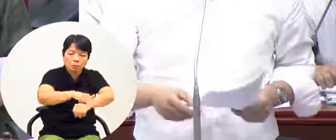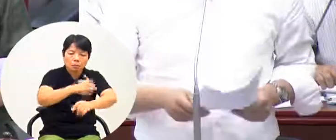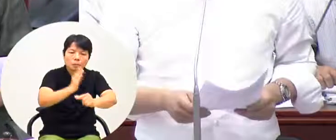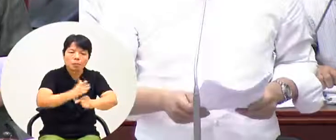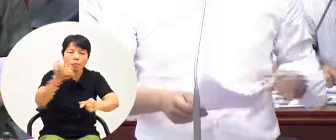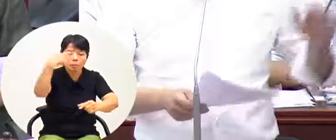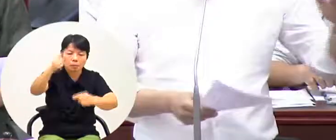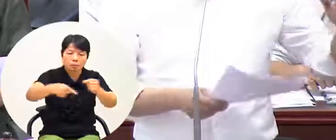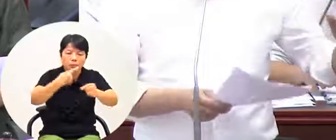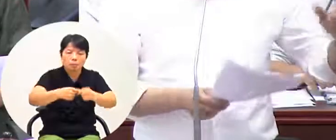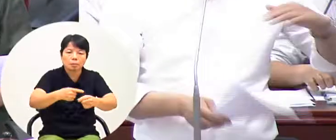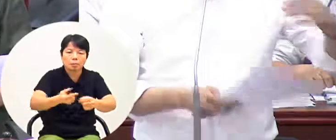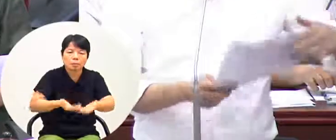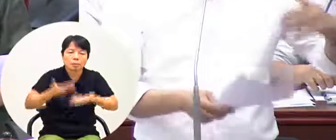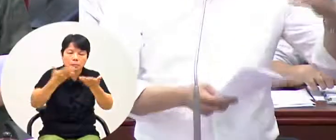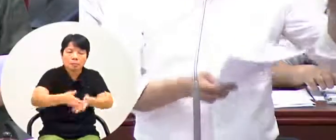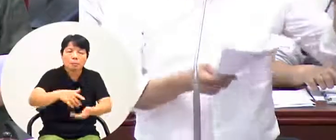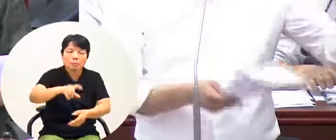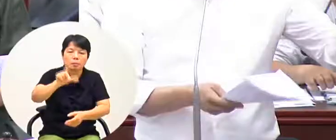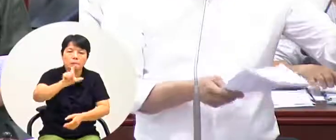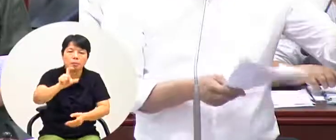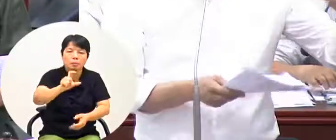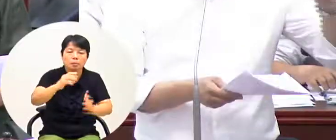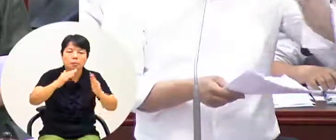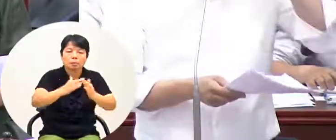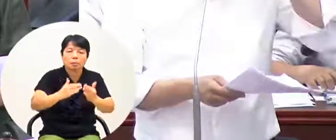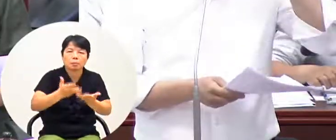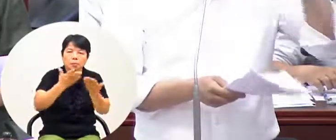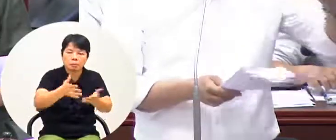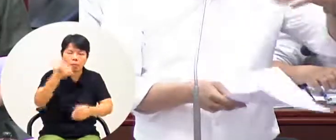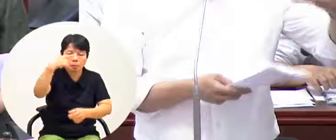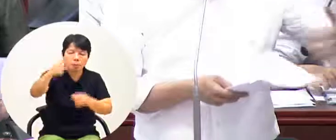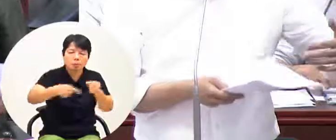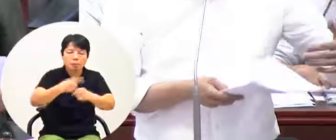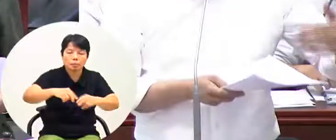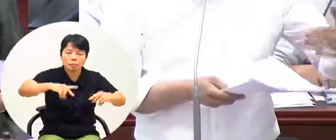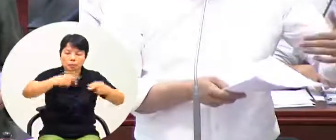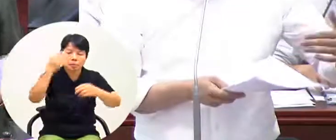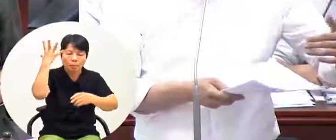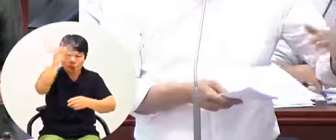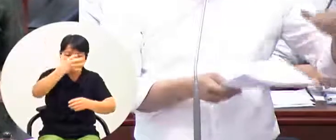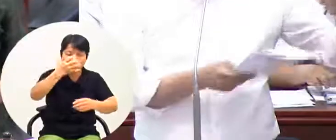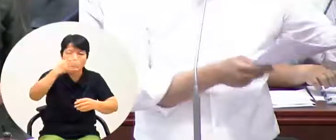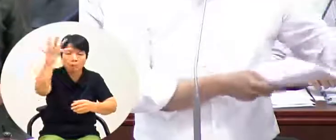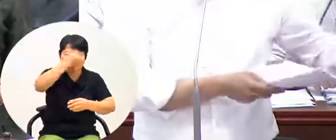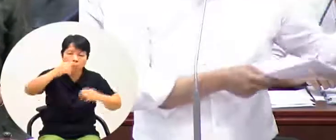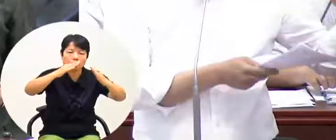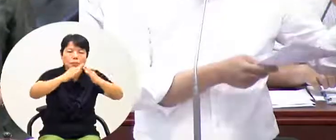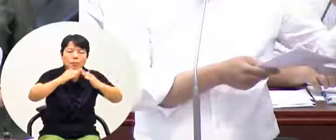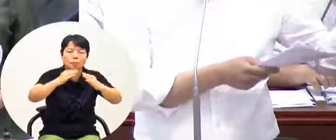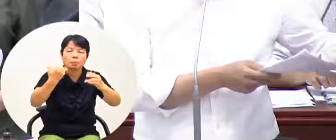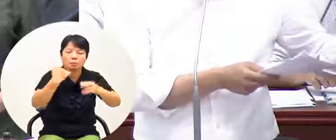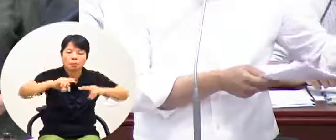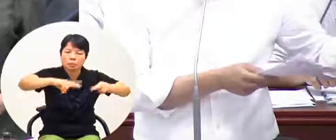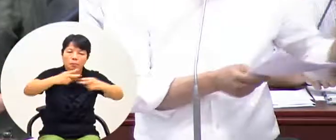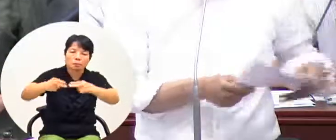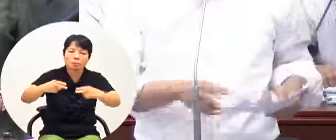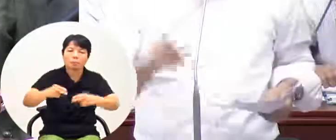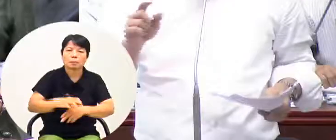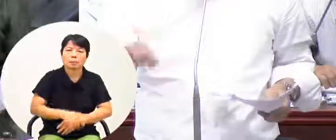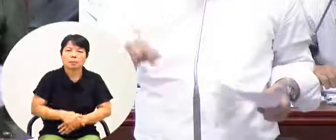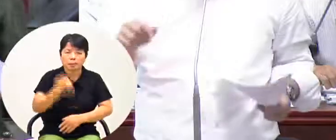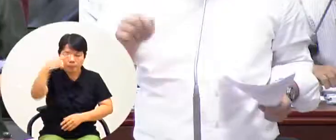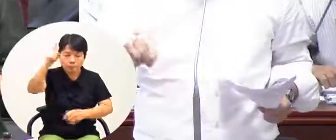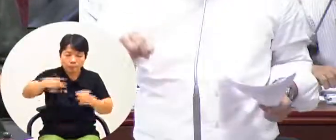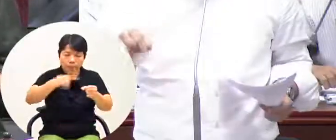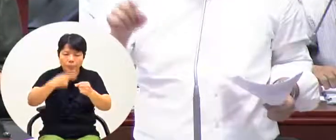吗？完成。 明年会完成修建，我们是用旧的既有的房闲置的房舍去修建整修，那这个明年又会再提供60户。